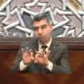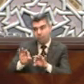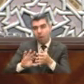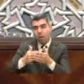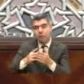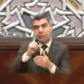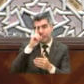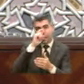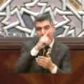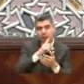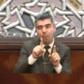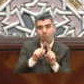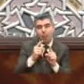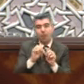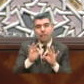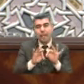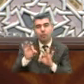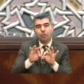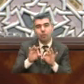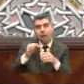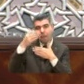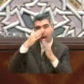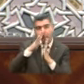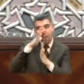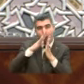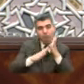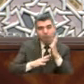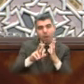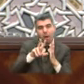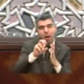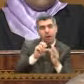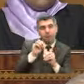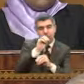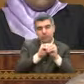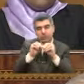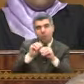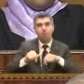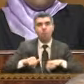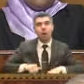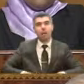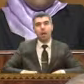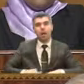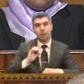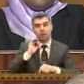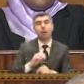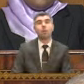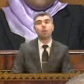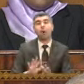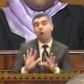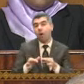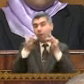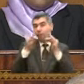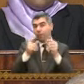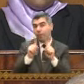الفيضانات منذ الاستراتيجية الوطنية للوقاية من الفيضانات التي أعدتها الوزارة الوصية. ونذكر هنا صدور